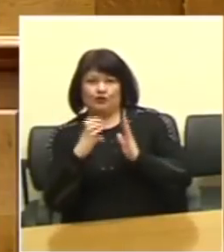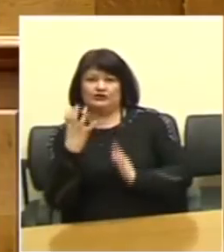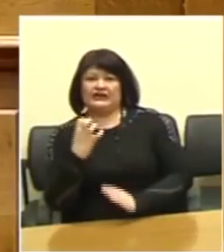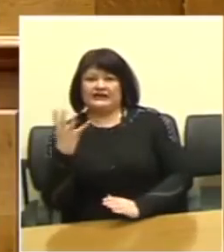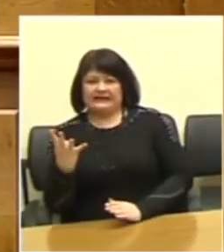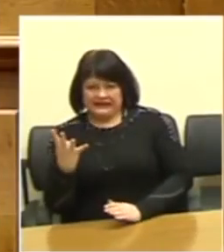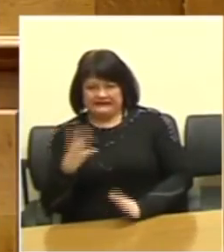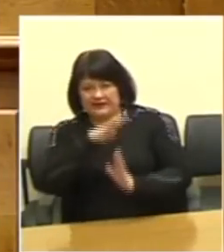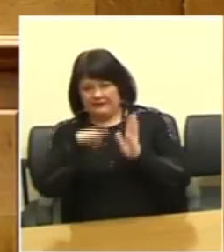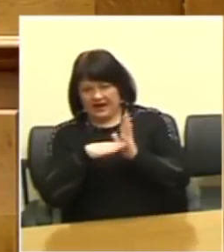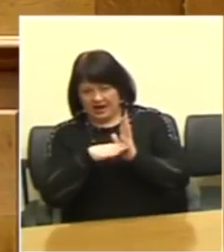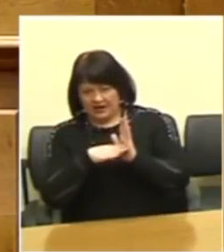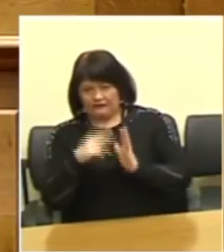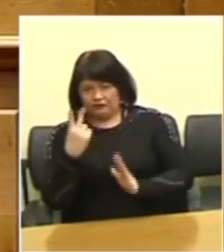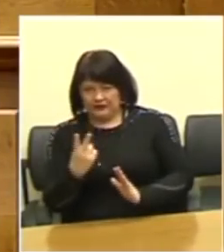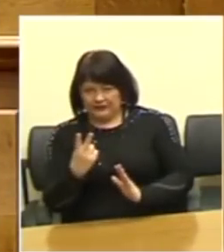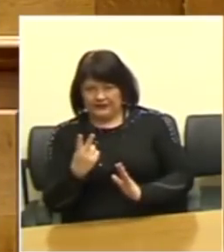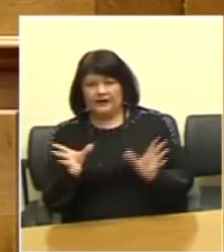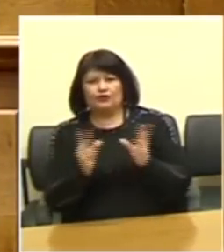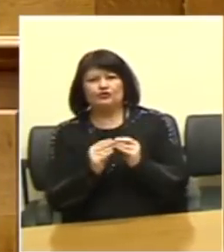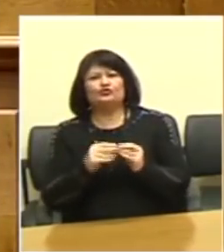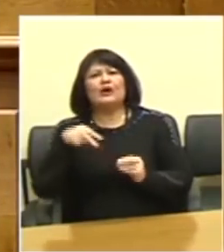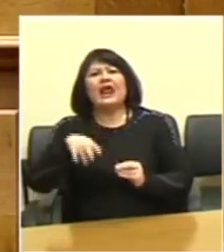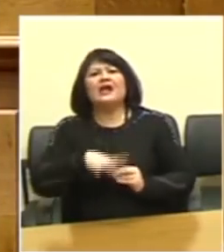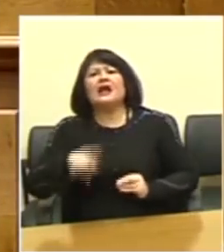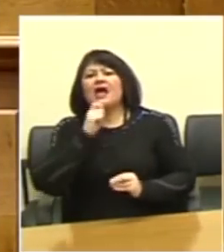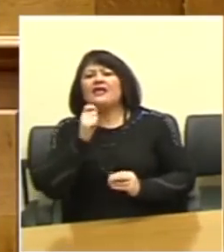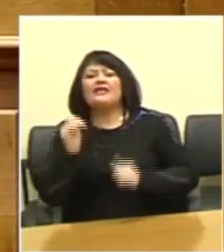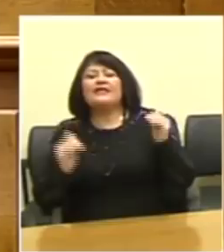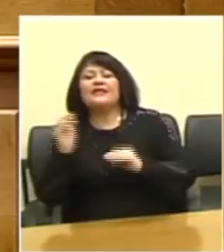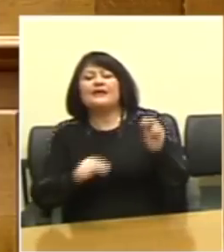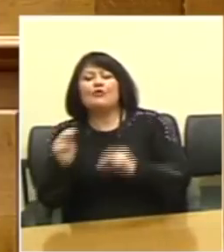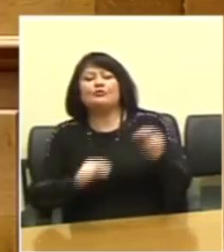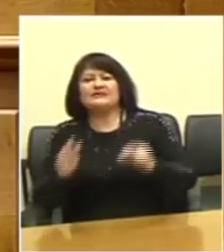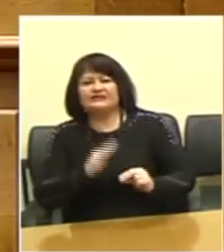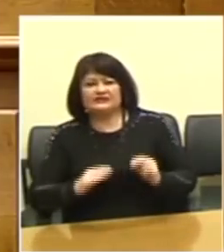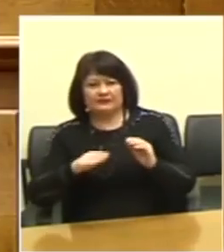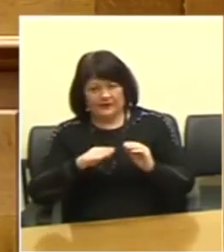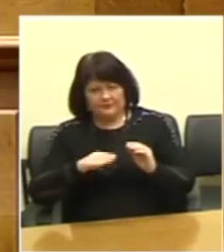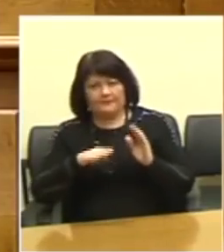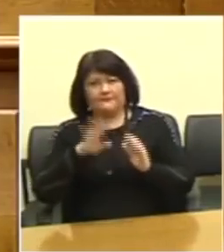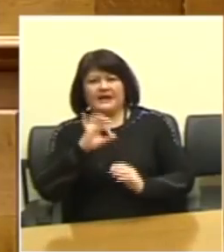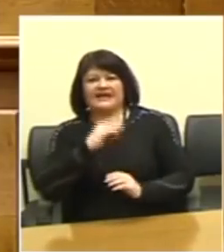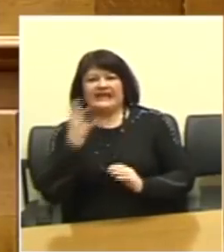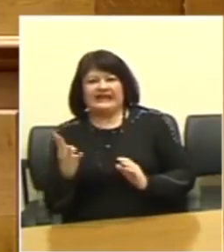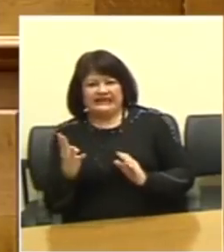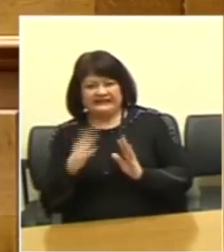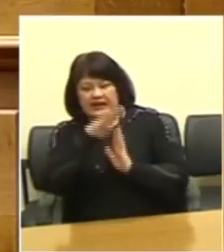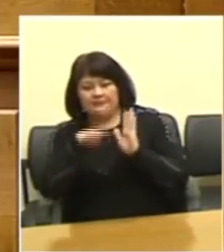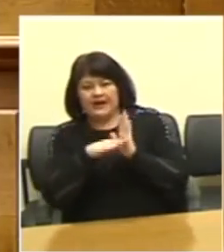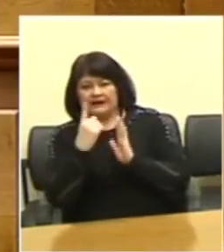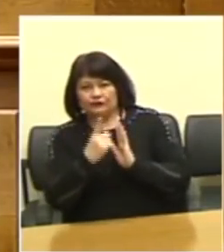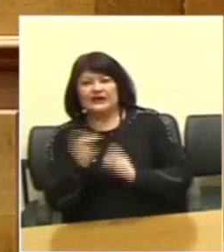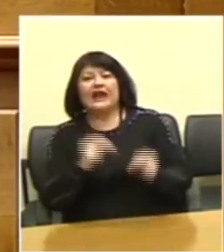44 παράγραφος 2 για λαϊκά δημοψηφίσματα, 54 παράγραφος 1 για εκλογικό